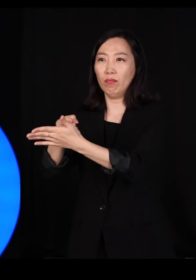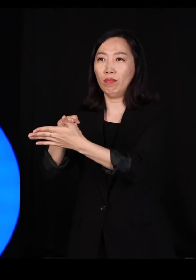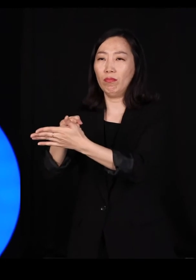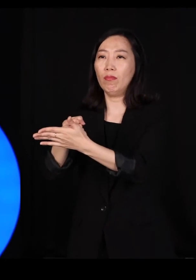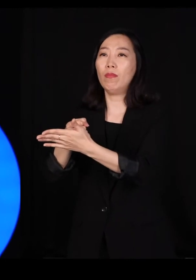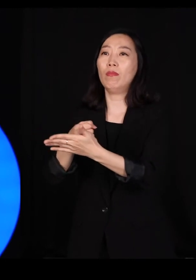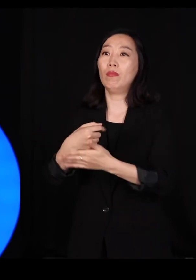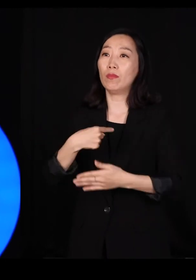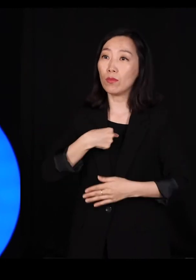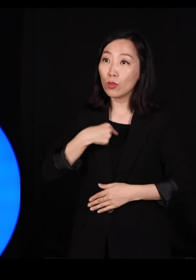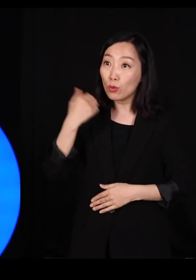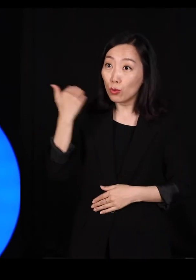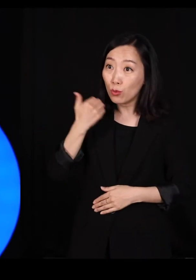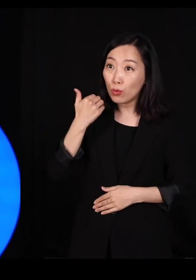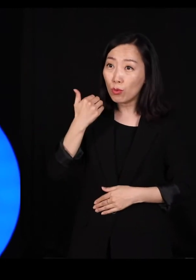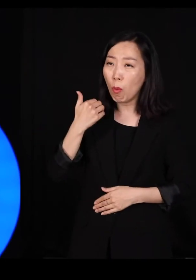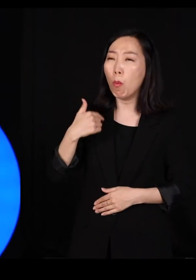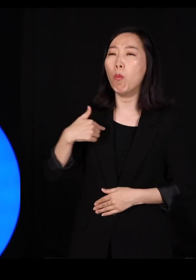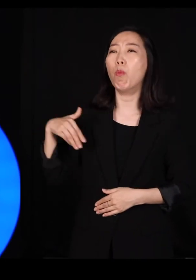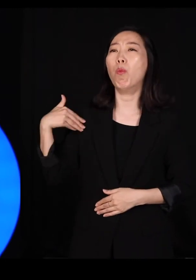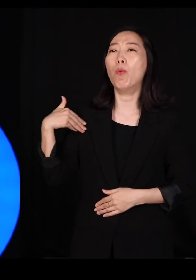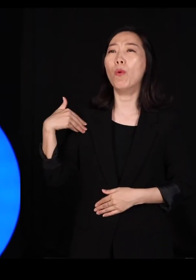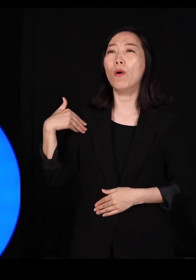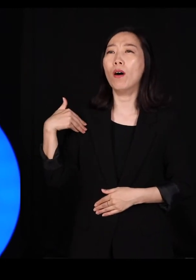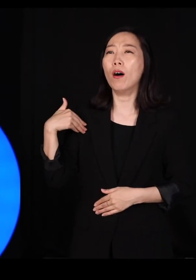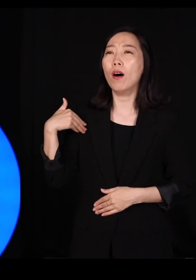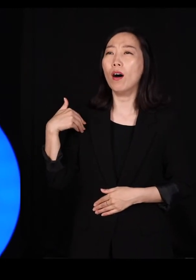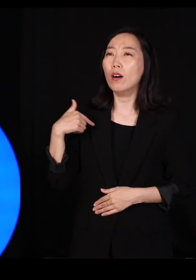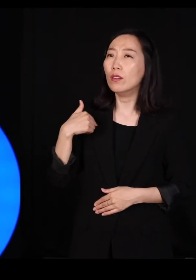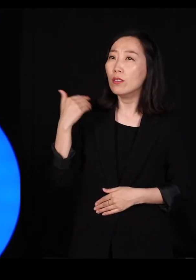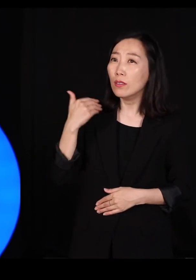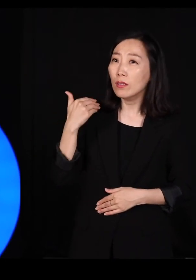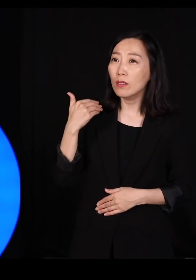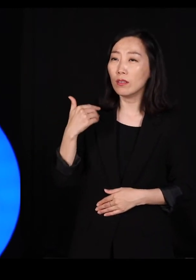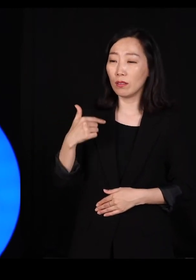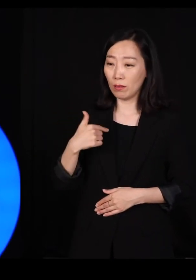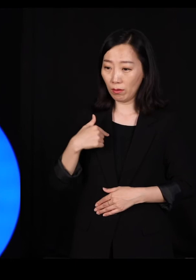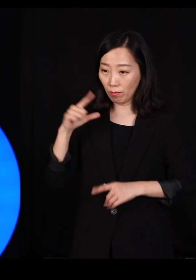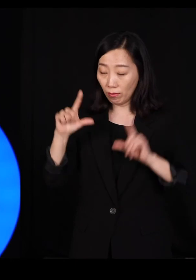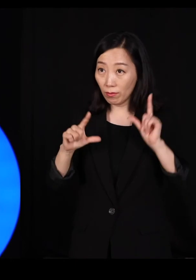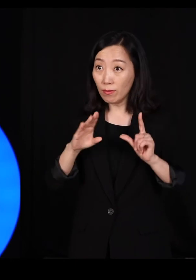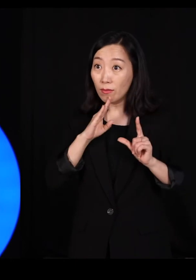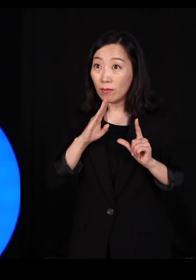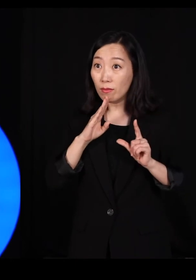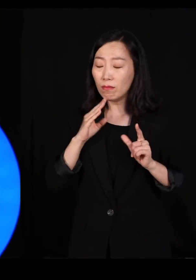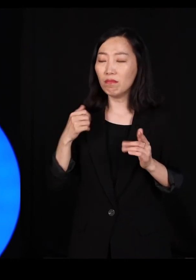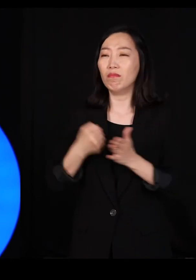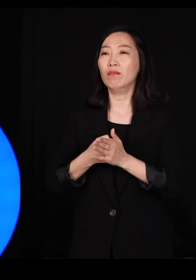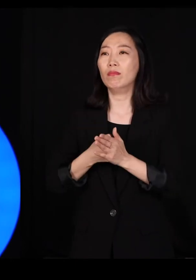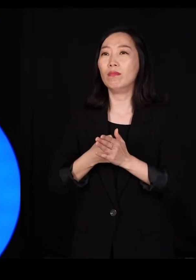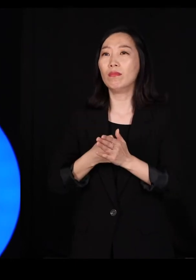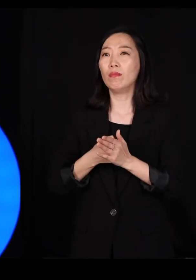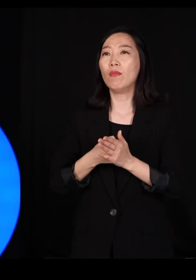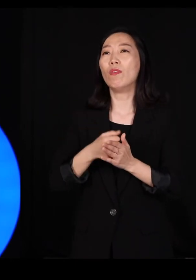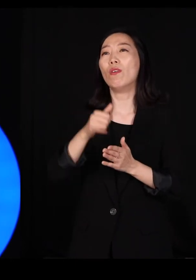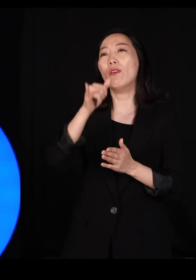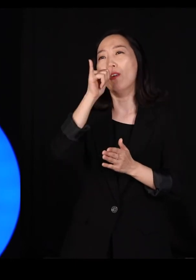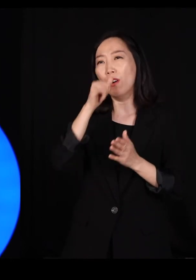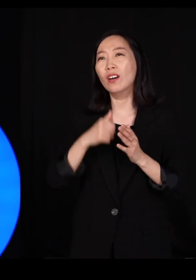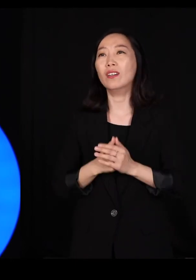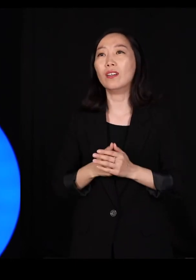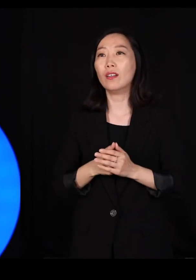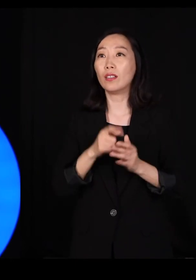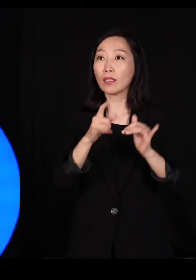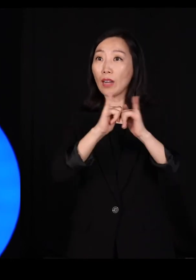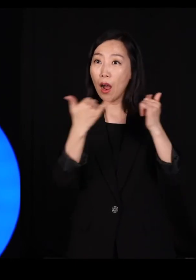나 자신은 음 내가 누군지 모르는 그런 존재가 돼 버립니다. 그 사람을 진짜 알기